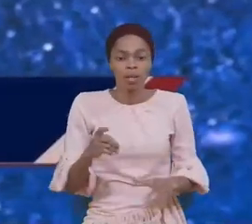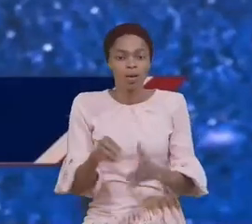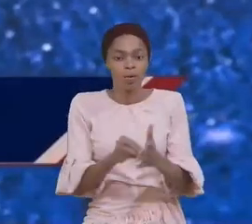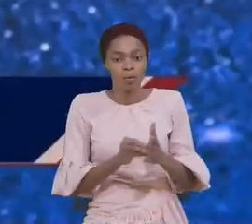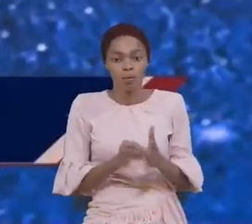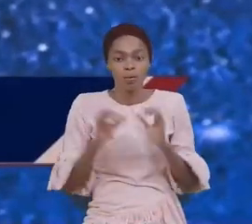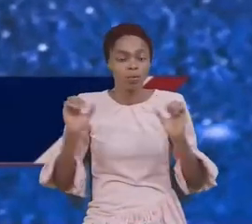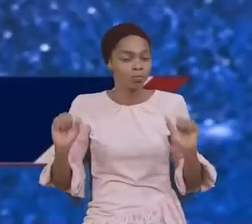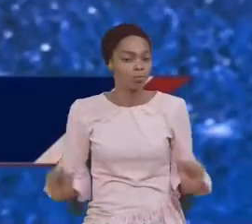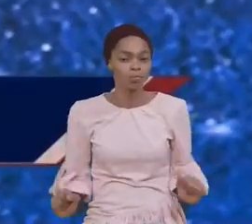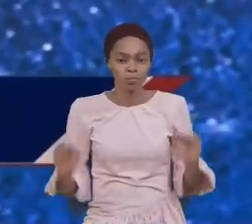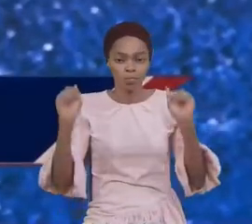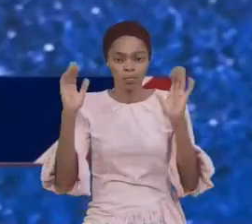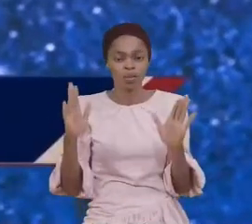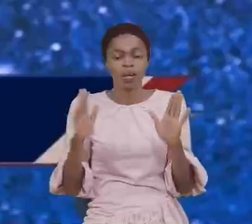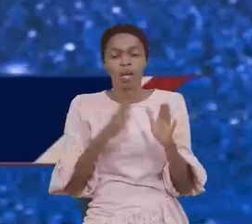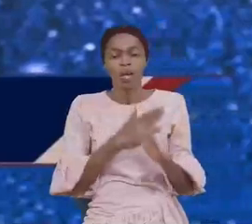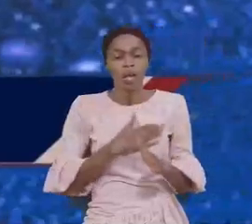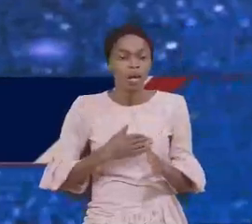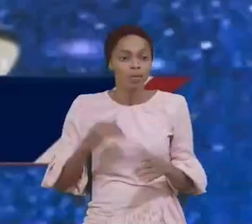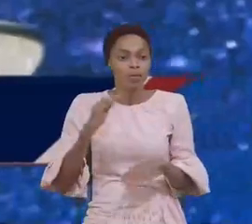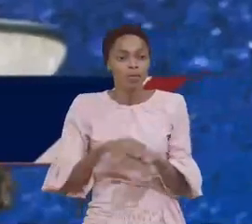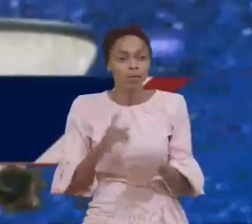aussi du fait